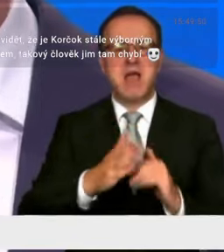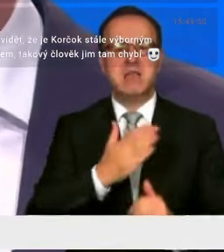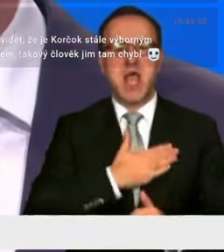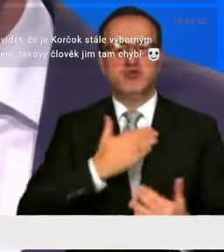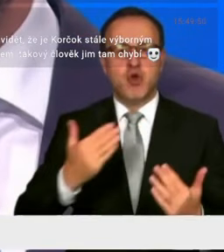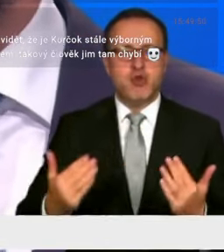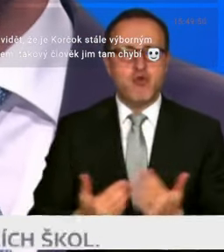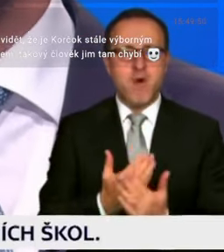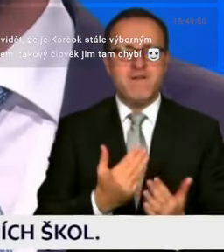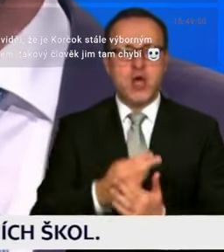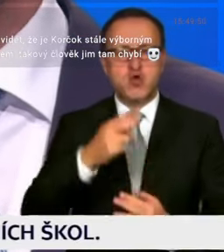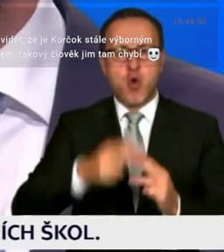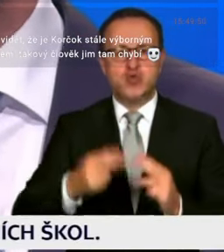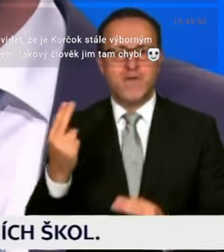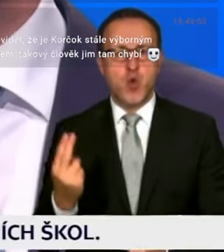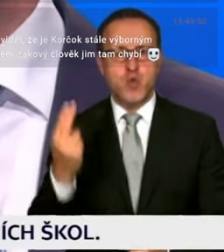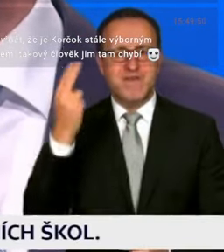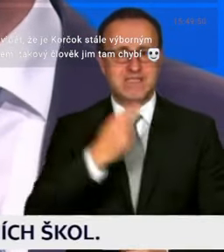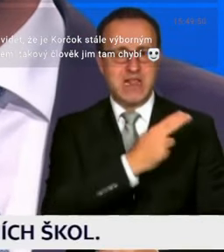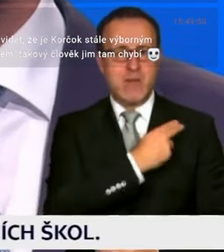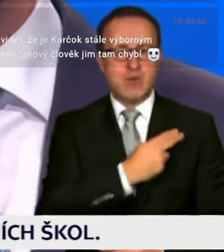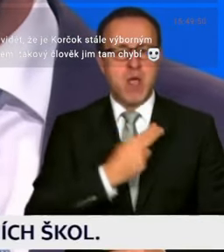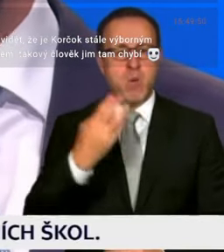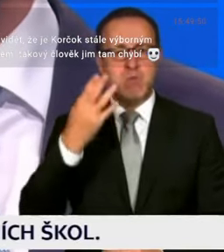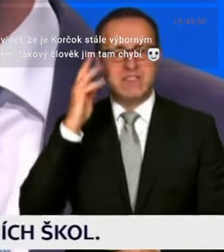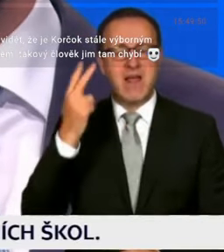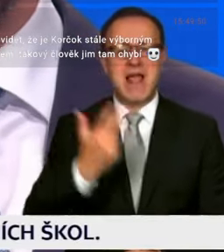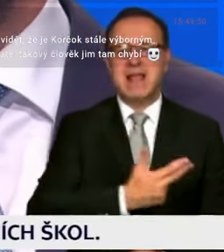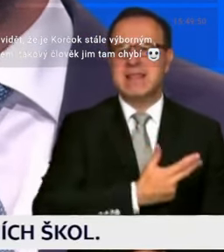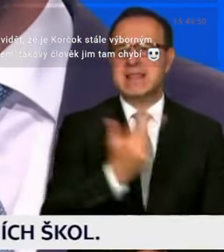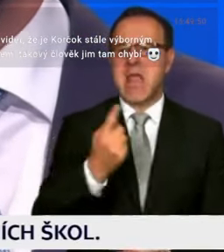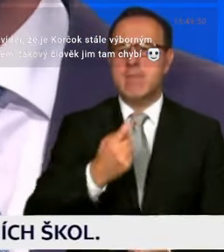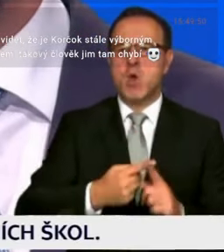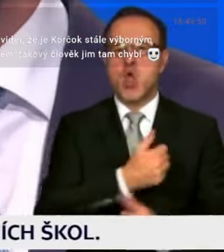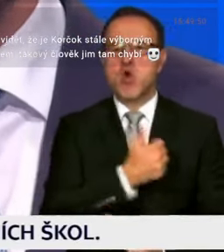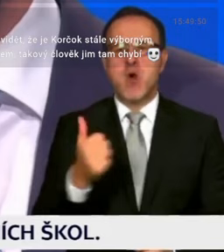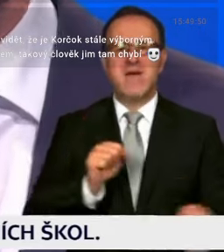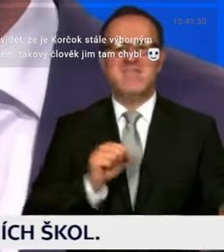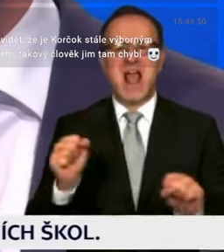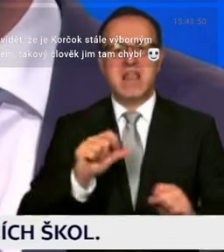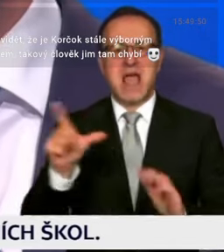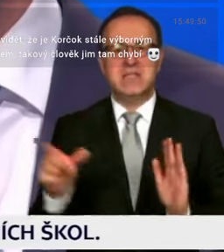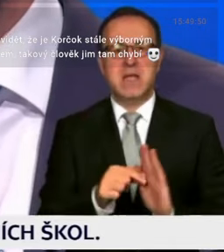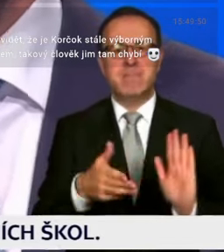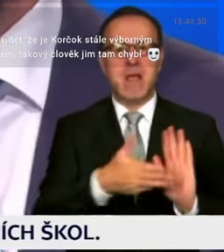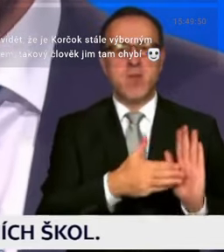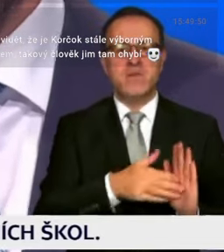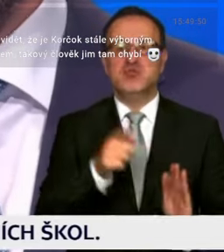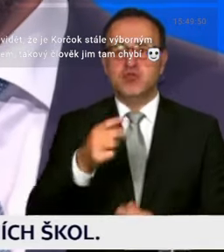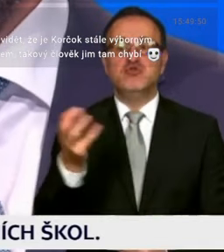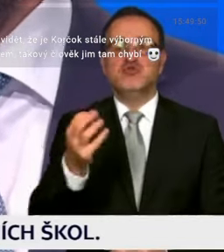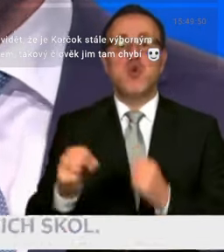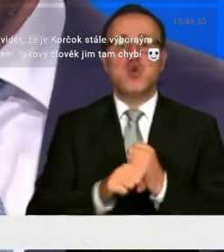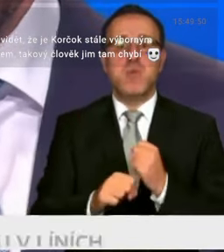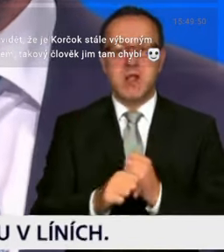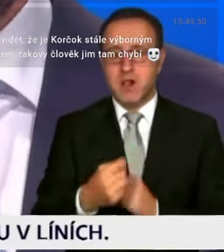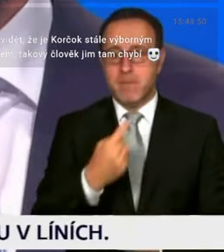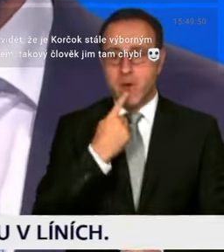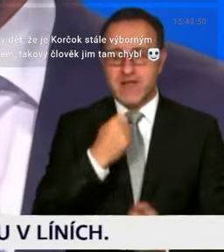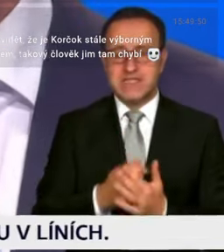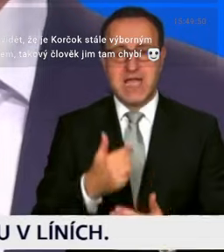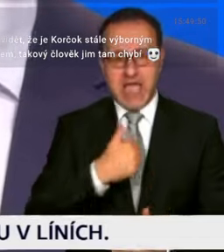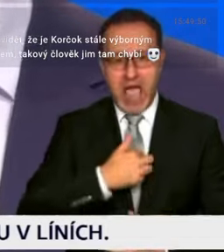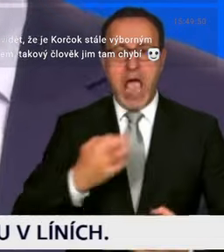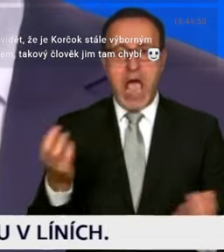novej koncovej univerzitnej nemocnice v Bratislave za 3 a pol roka vo vláde v ktorej ste sedeli s Igorom Matovičom spravili Veď povedzte Ja som ju aspoň